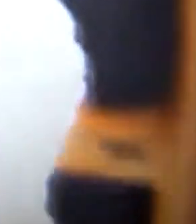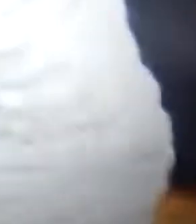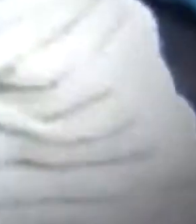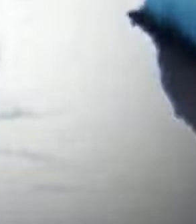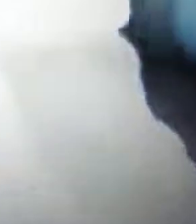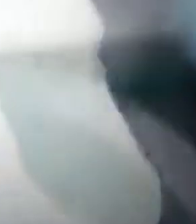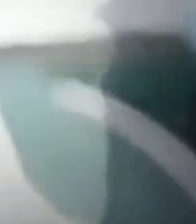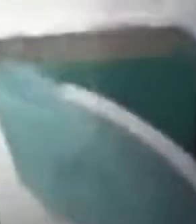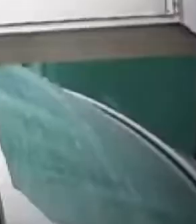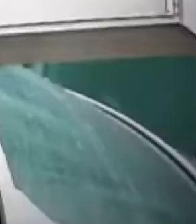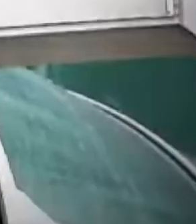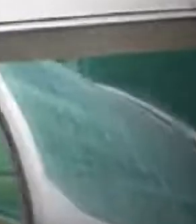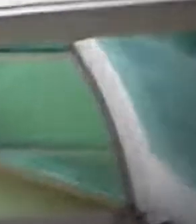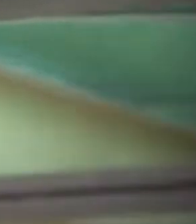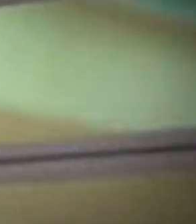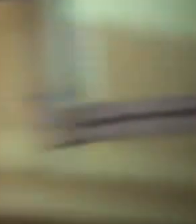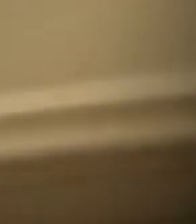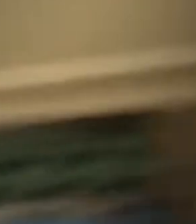으